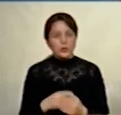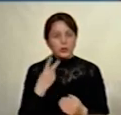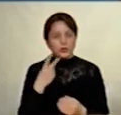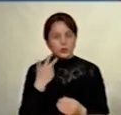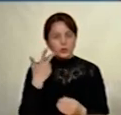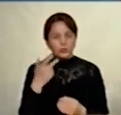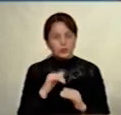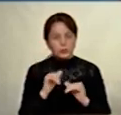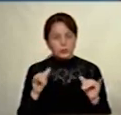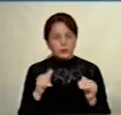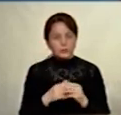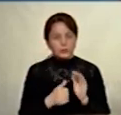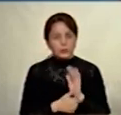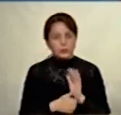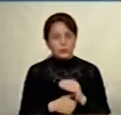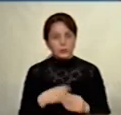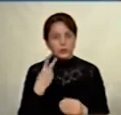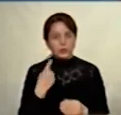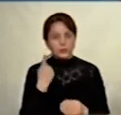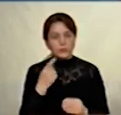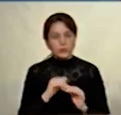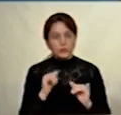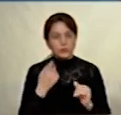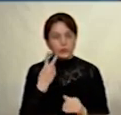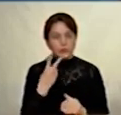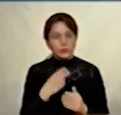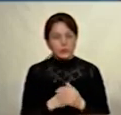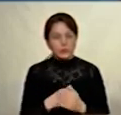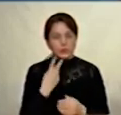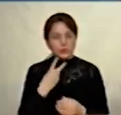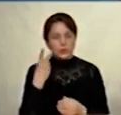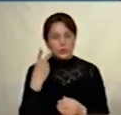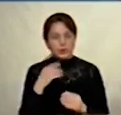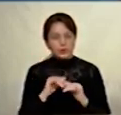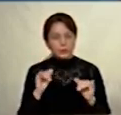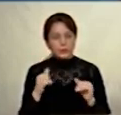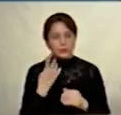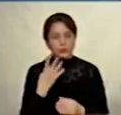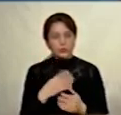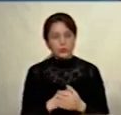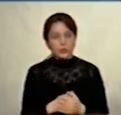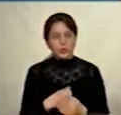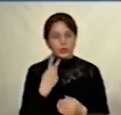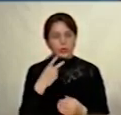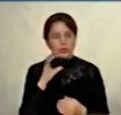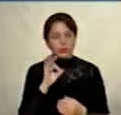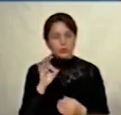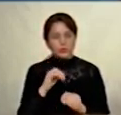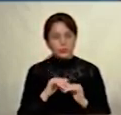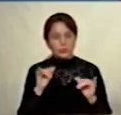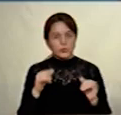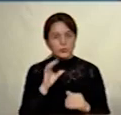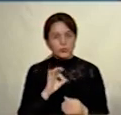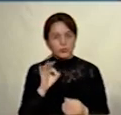ga ko'paytirsak 6, 2 ni 1 ga ko'paytirsak 2, 2 ni 2 ga ko'paytirsak 4, 2 ni 0 ga ko'paytirsak